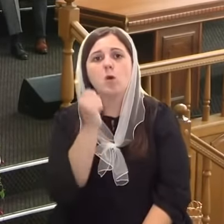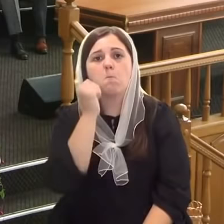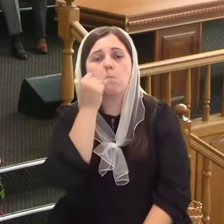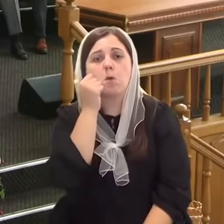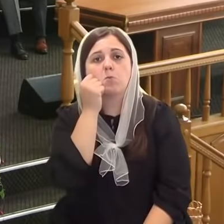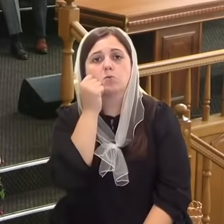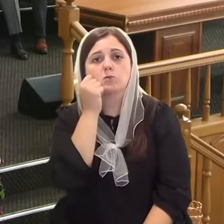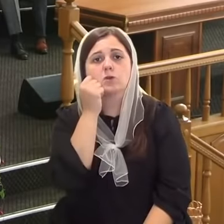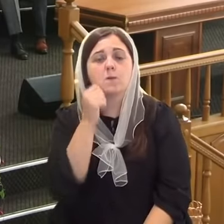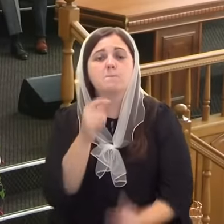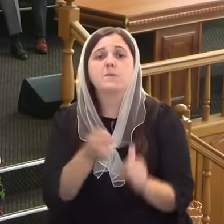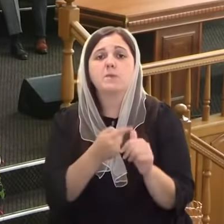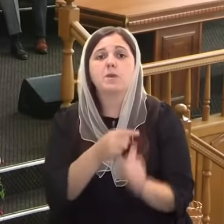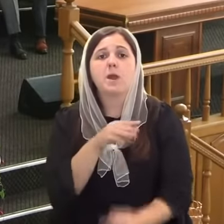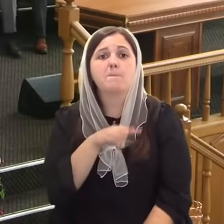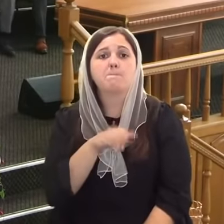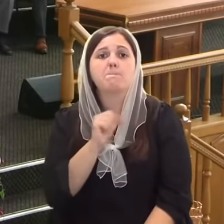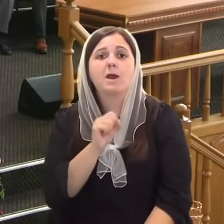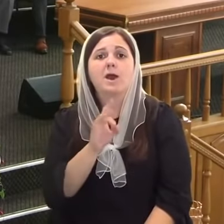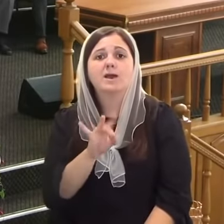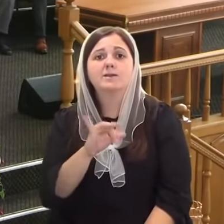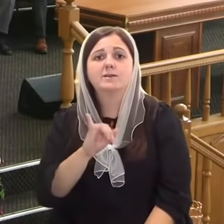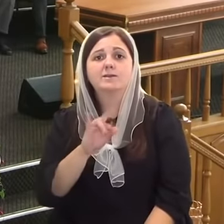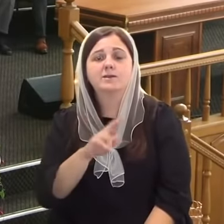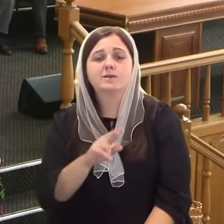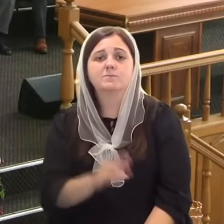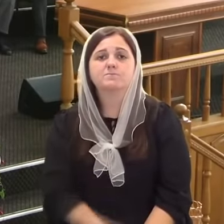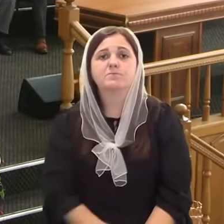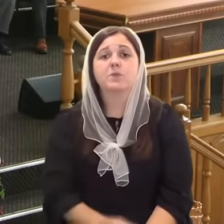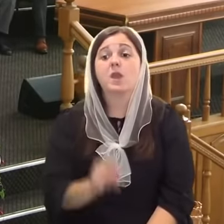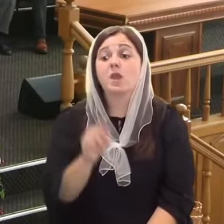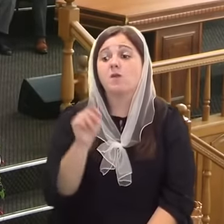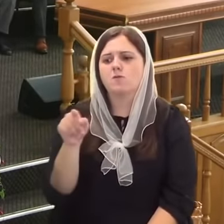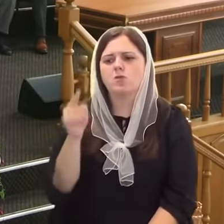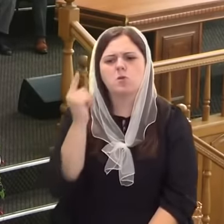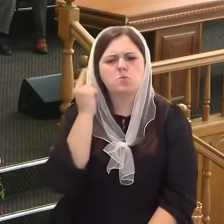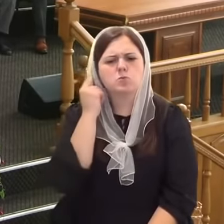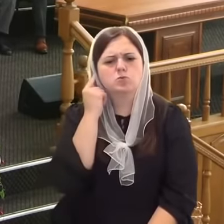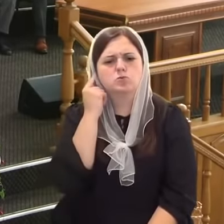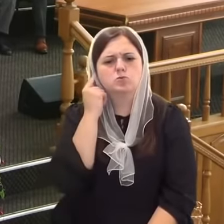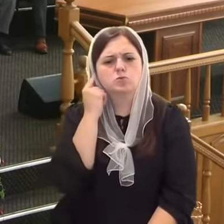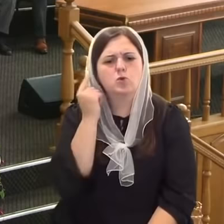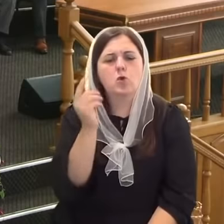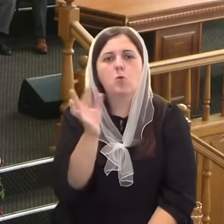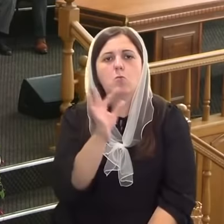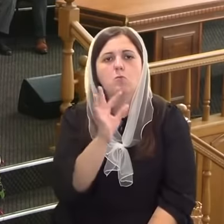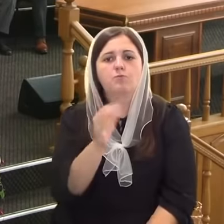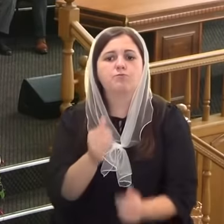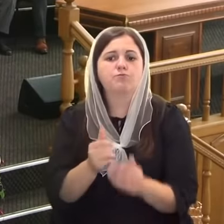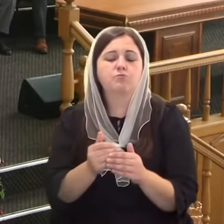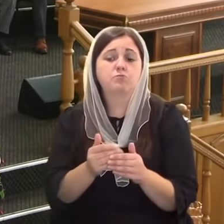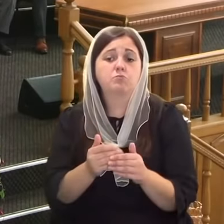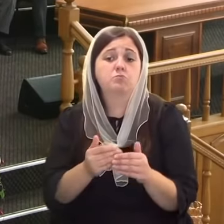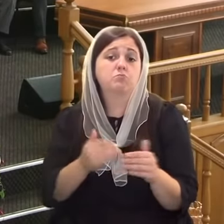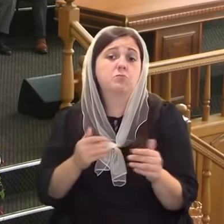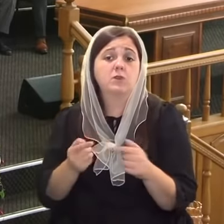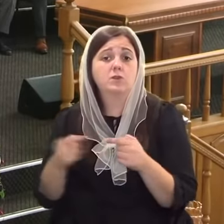Мария. Бабушка Маша, мы ее так называли. Она услышала от своей соседки в